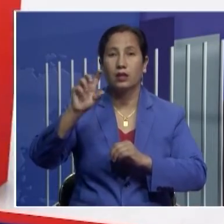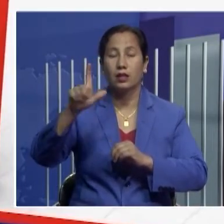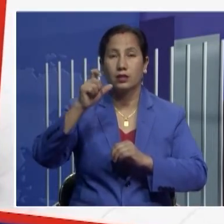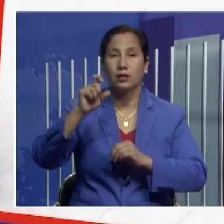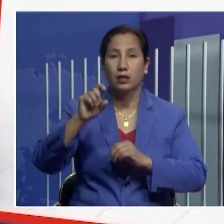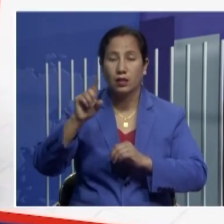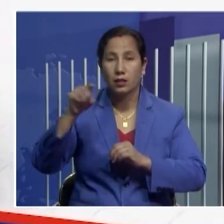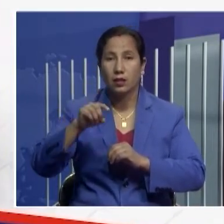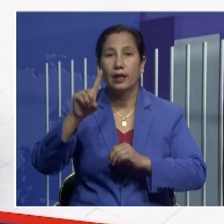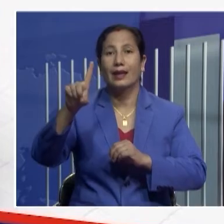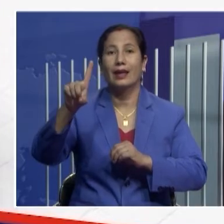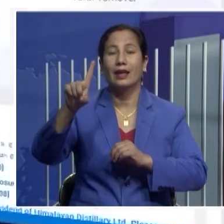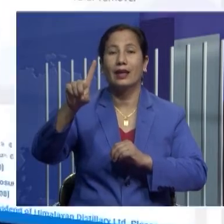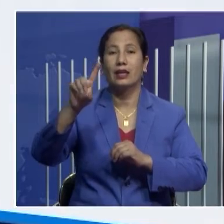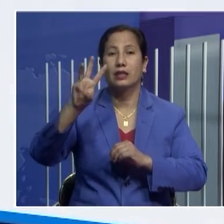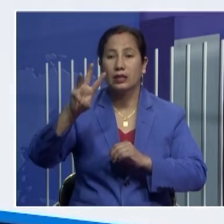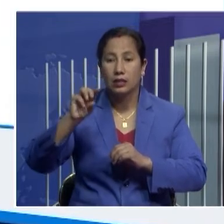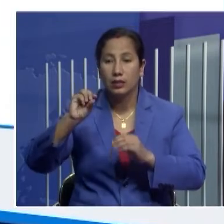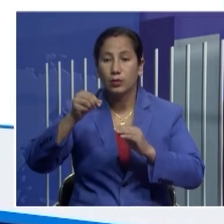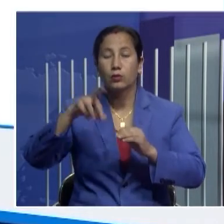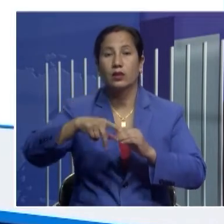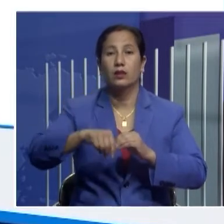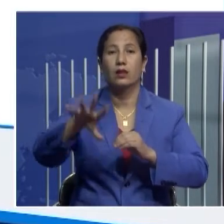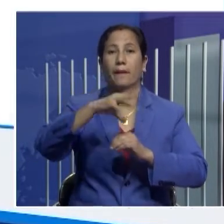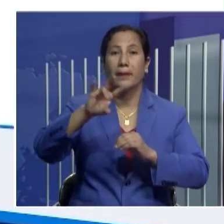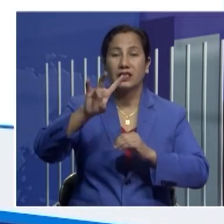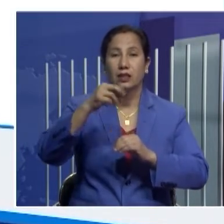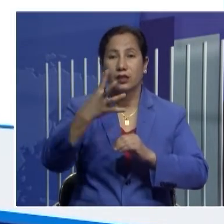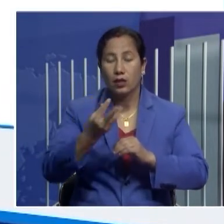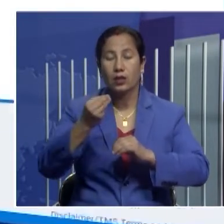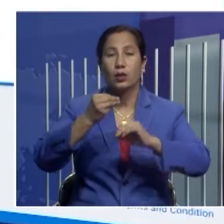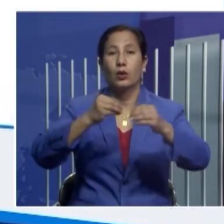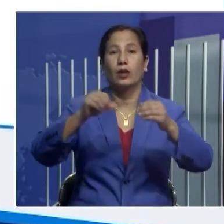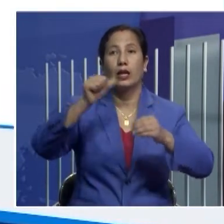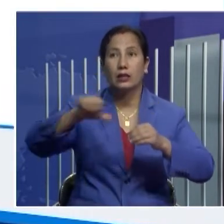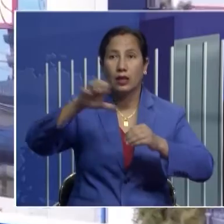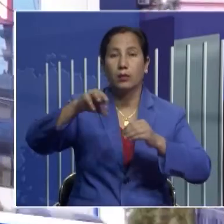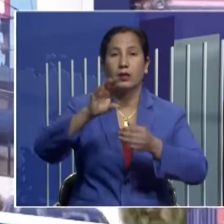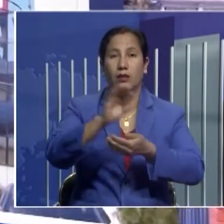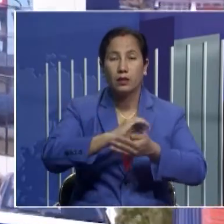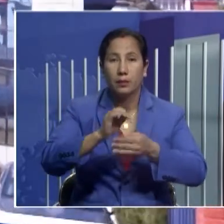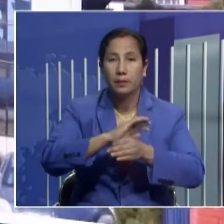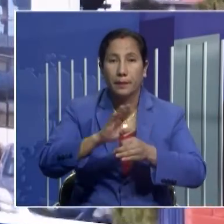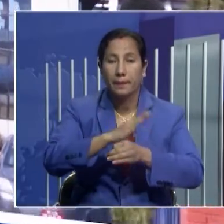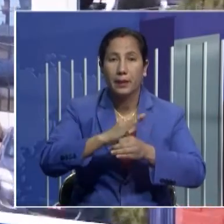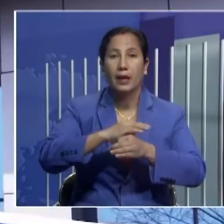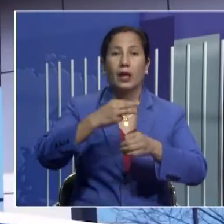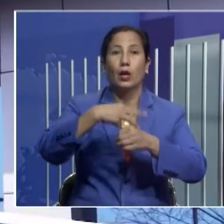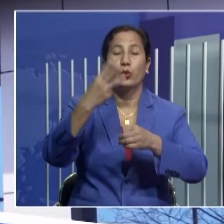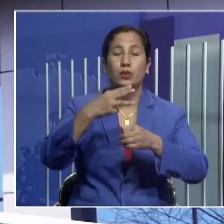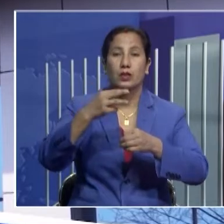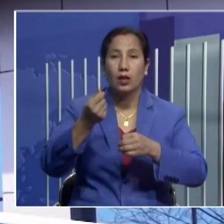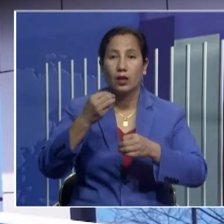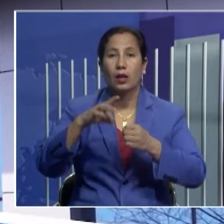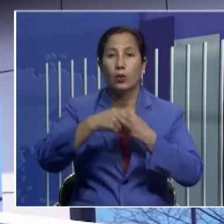2769.13 बिन्दुमा झरेको छ। आज सबै समूहको शेयर घटेकोमा विकास बैङ्क, जलविद्युत, बिमा र उत्पादन समूहको शेयर उच्च अङ्कले ओह्रालो